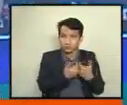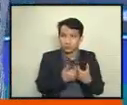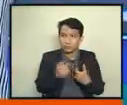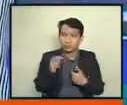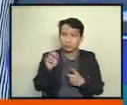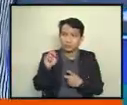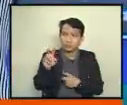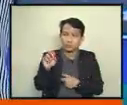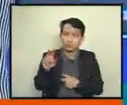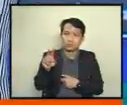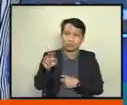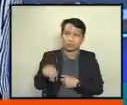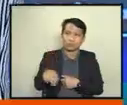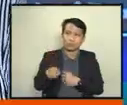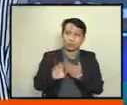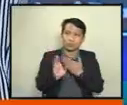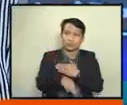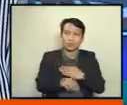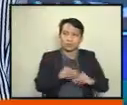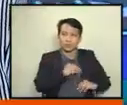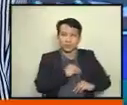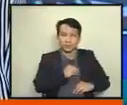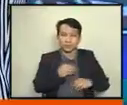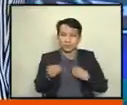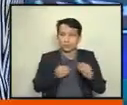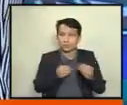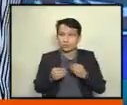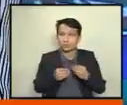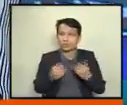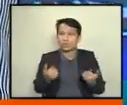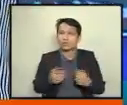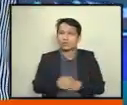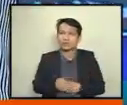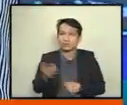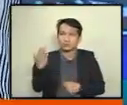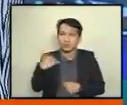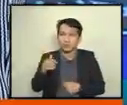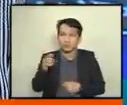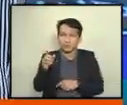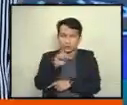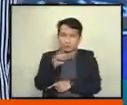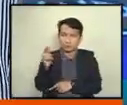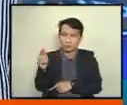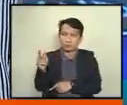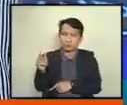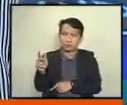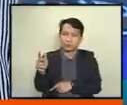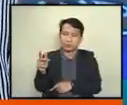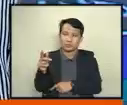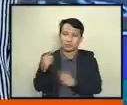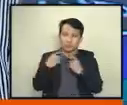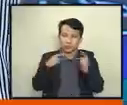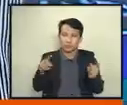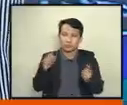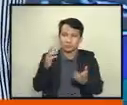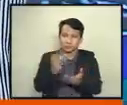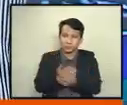alas 12 ng hating gabi, ibinalik na ng militar ang offensive operations. December 23, nang ideklara ang